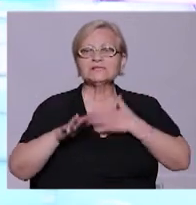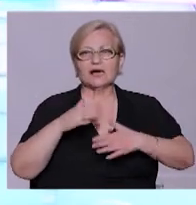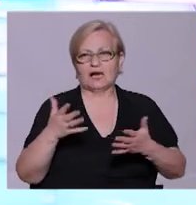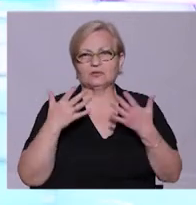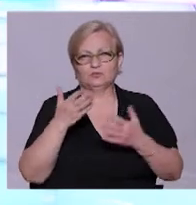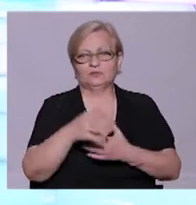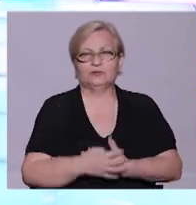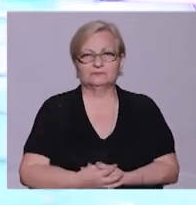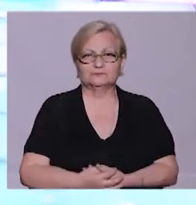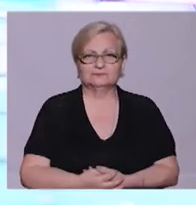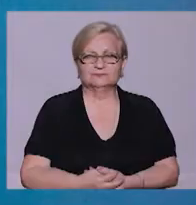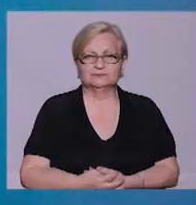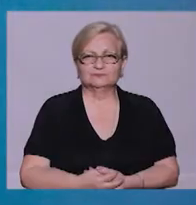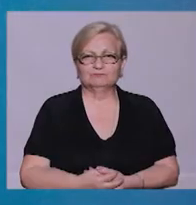გამოხატოთ.